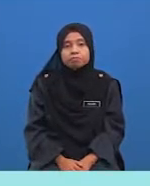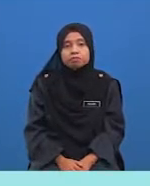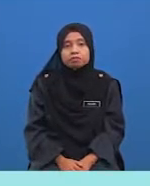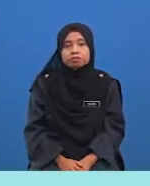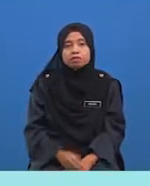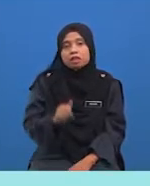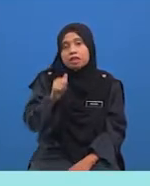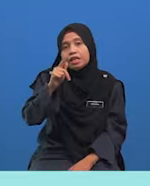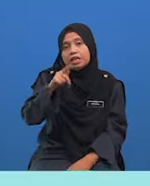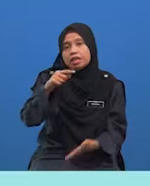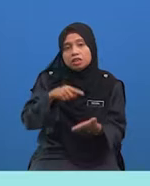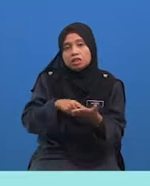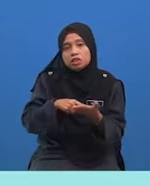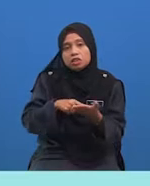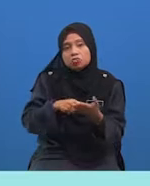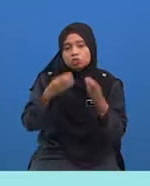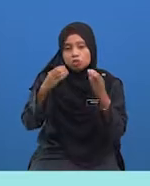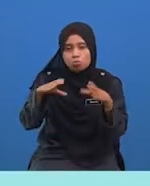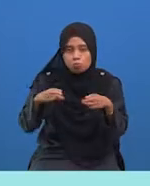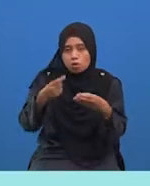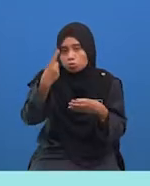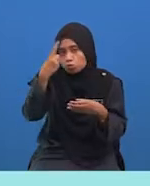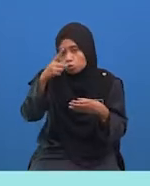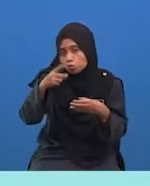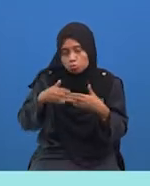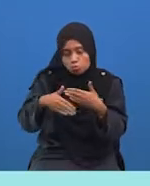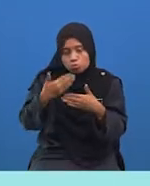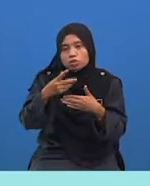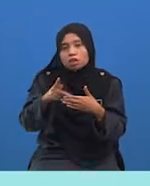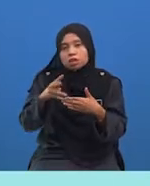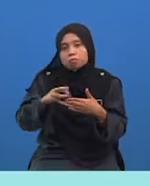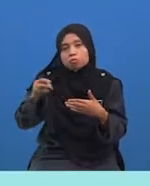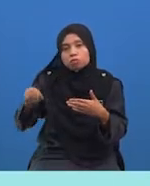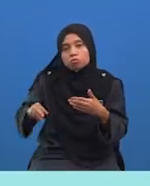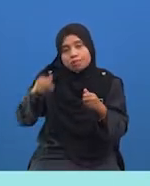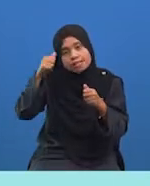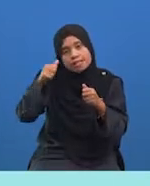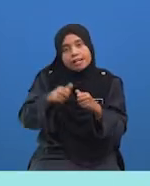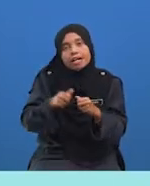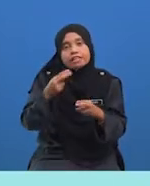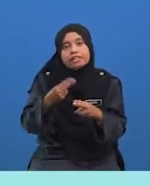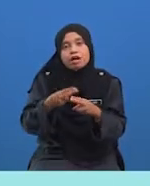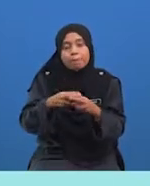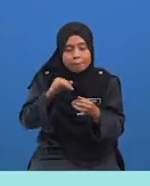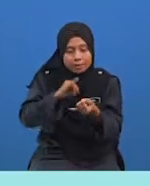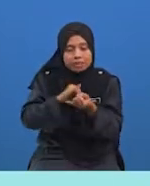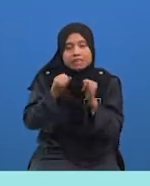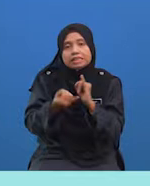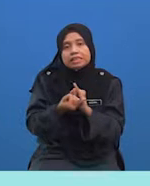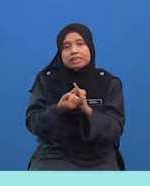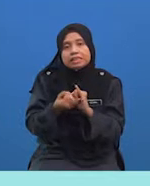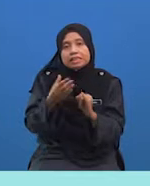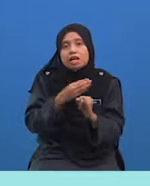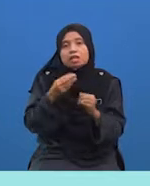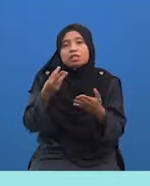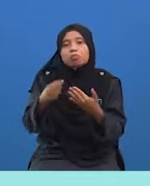Akronim ini cikgu reka bertujuan bagi memudahkan murid-murid mengingat nama iklim dan